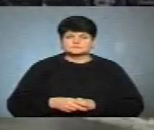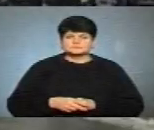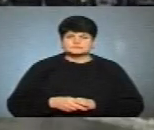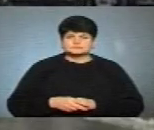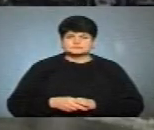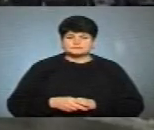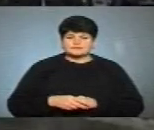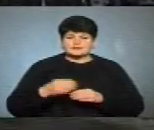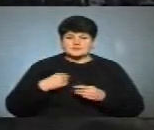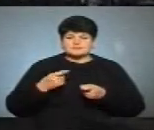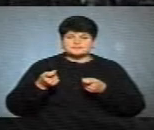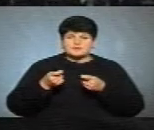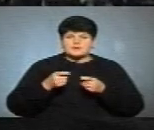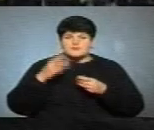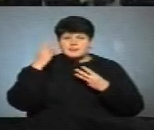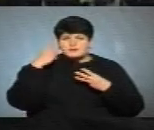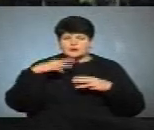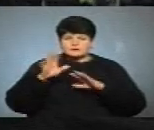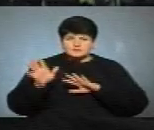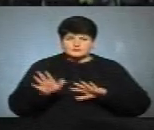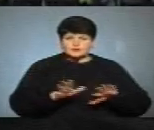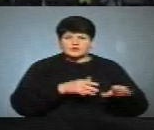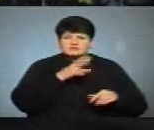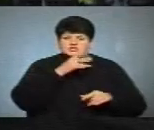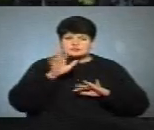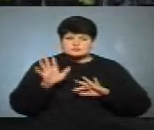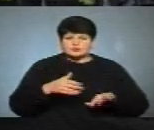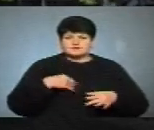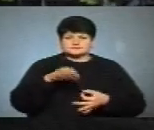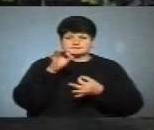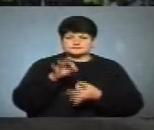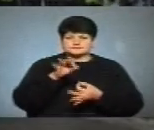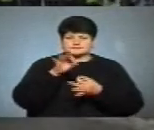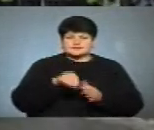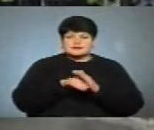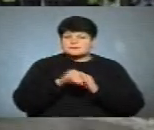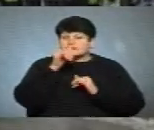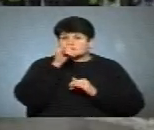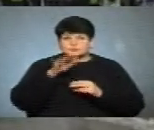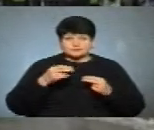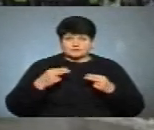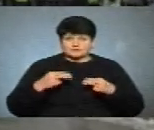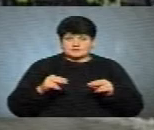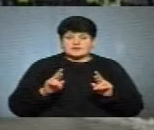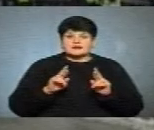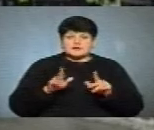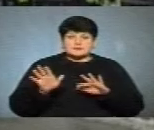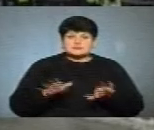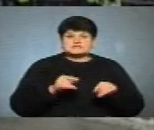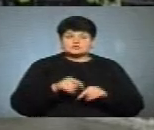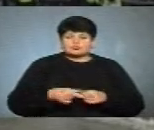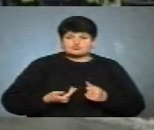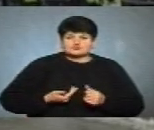Прийде на той товар мода, прийде на той товар час. Він просто буде застоюватися в нас на складах. Ми не зможемо його реалізувати. А як після того жити?